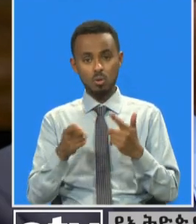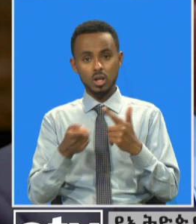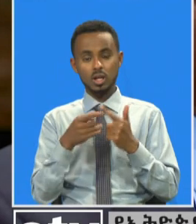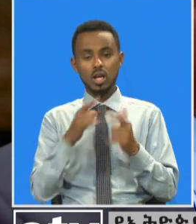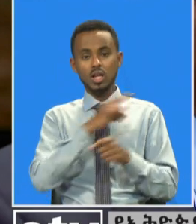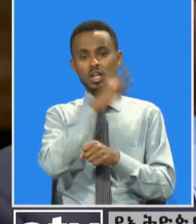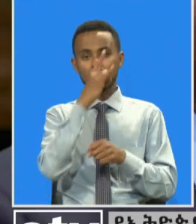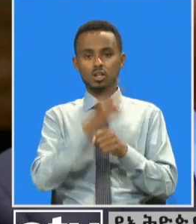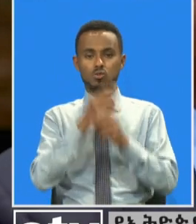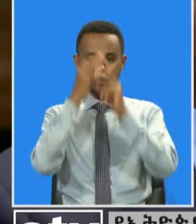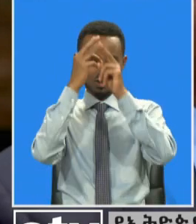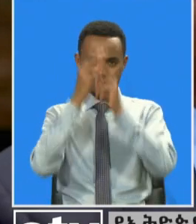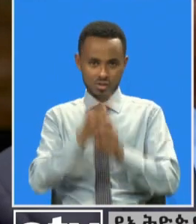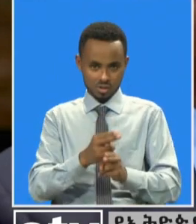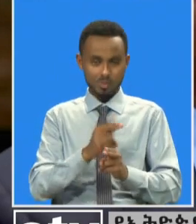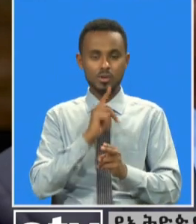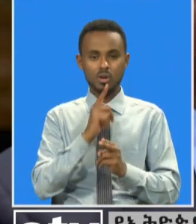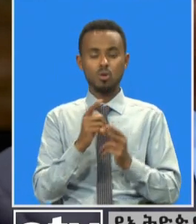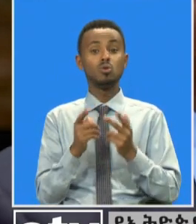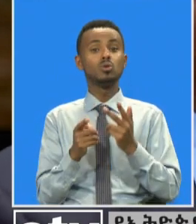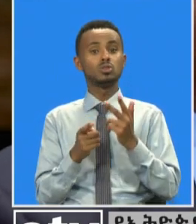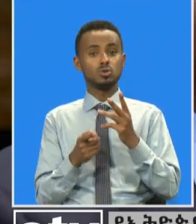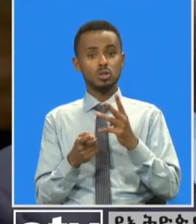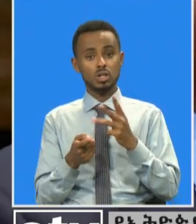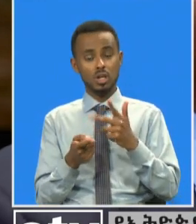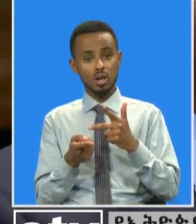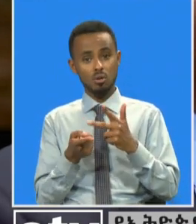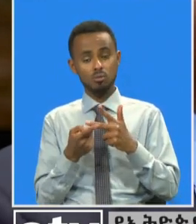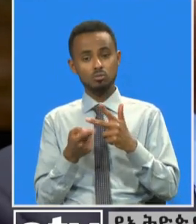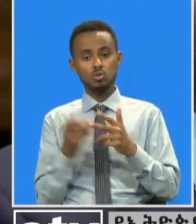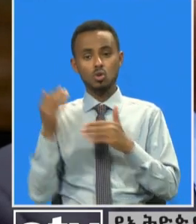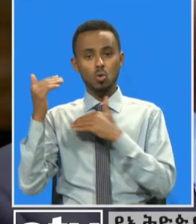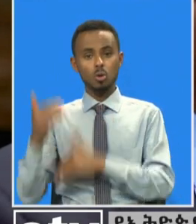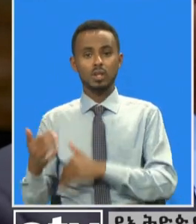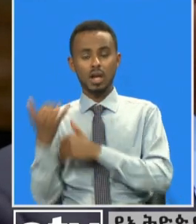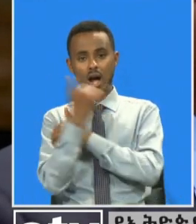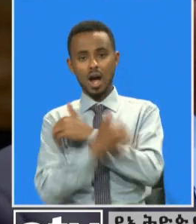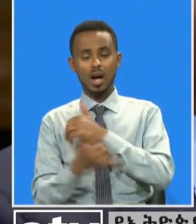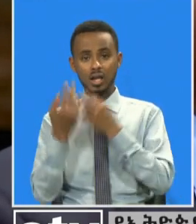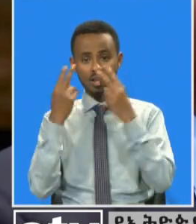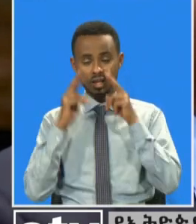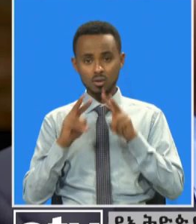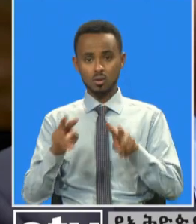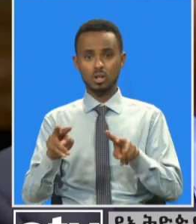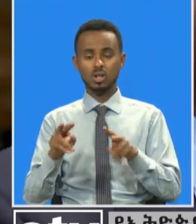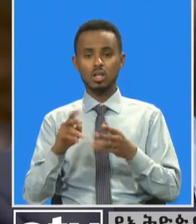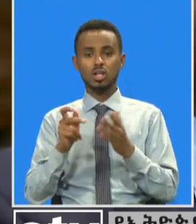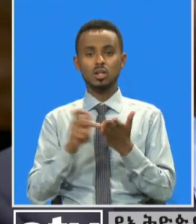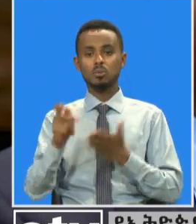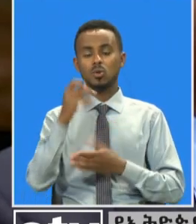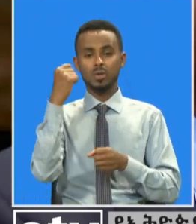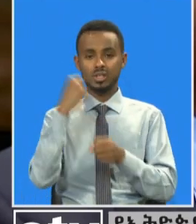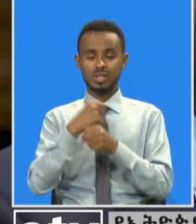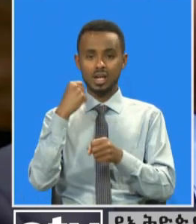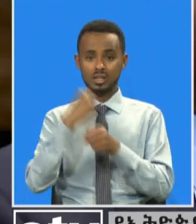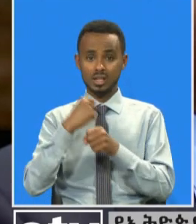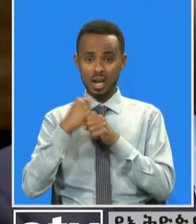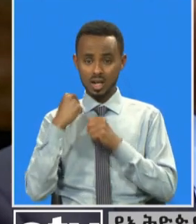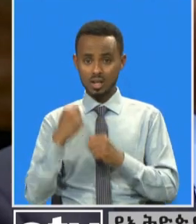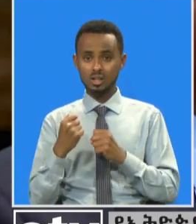ሁለተኛው የዜጎች ክብር ነው። ሶስተኛው ጎረቤት አገሮችን ያተኮረ የዲፕሎማሲ ስራ